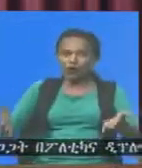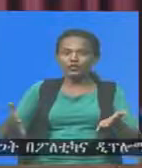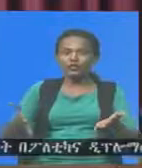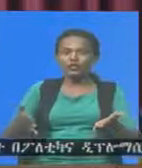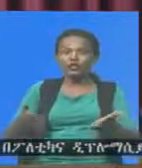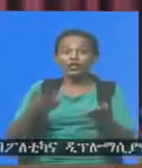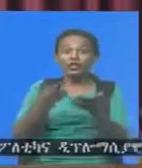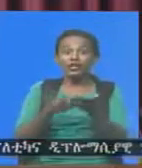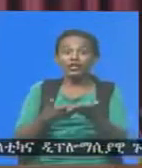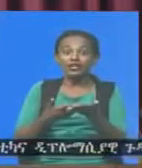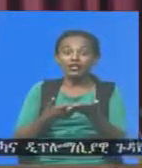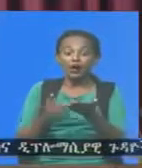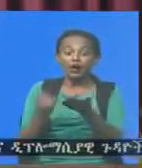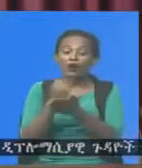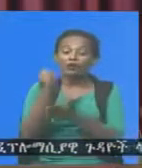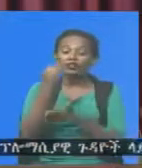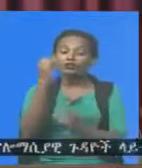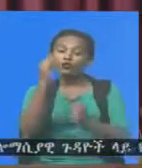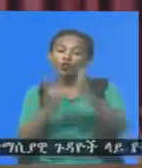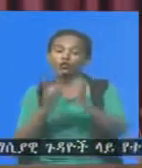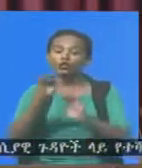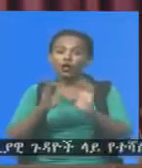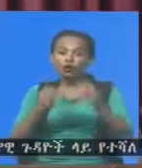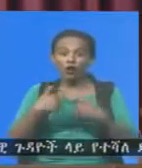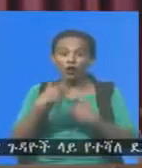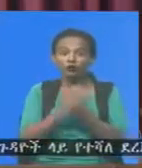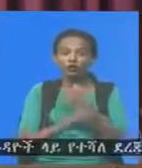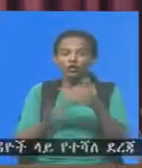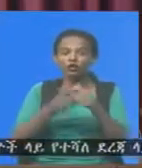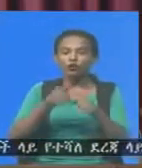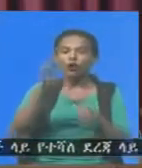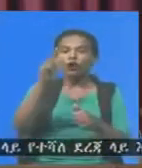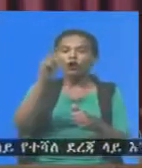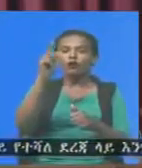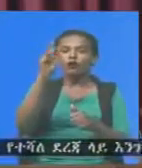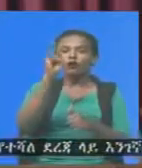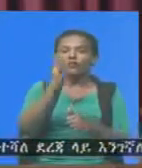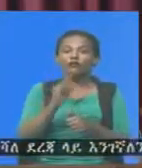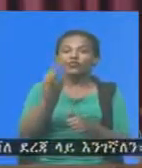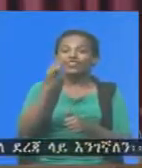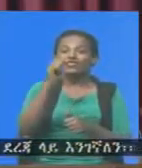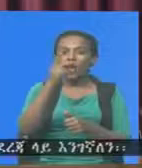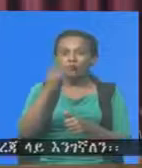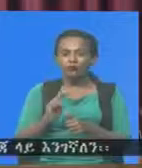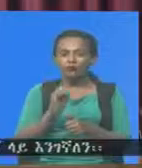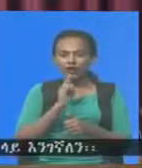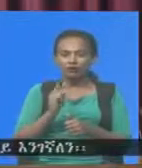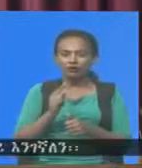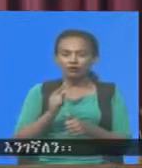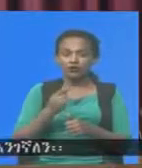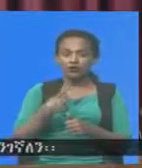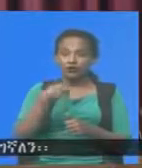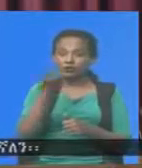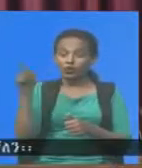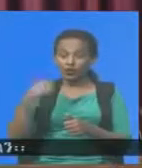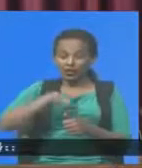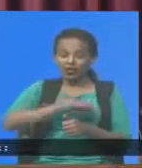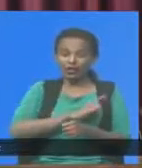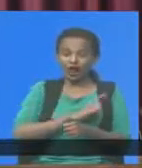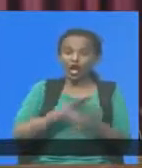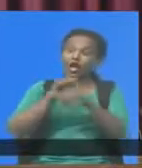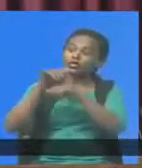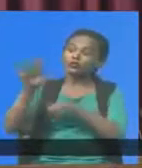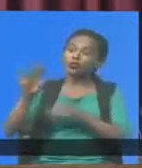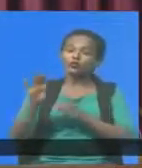ጋር ኮምፒት እያደረጉ ያለው አገሮች ብንመለከት አንደኛው ቪየትናም ናት ከቪየትናም የኛ ወጪ ኤክስፖርት